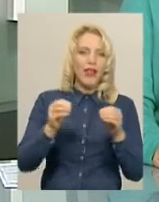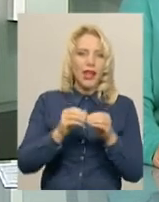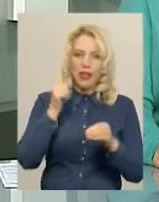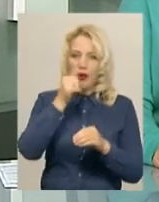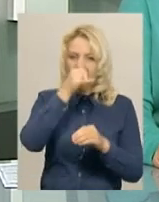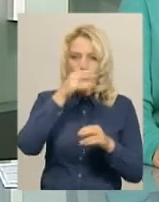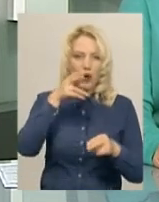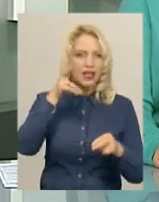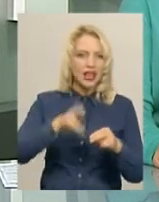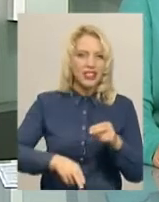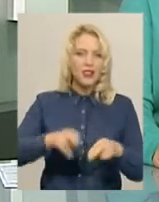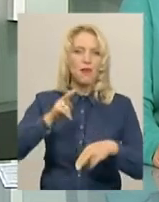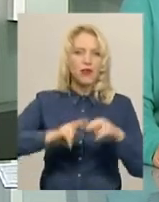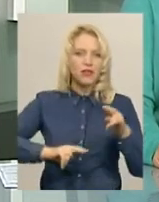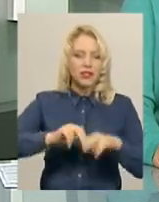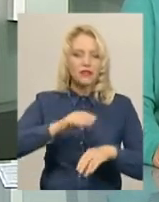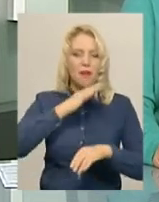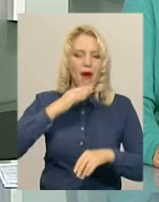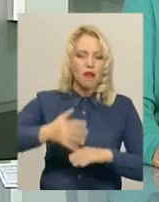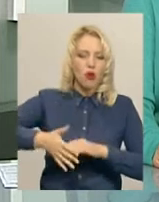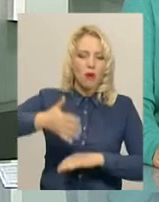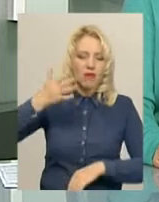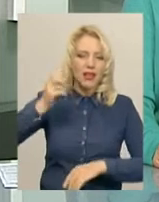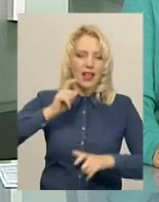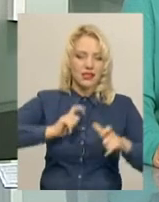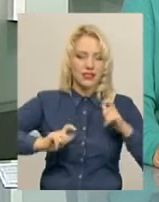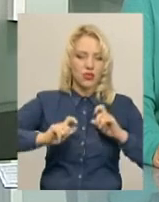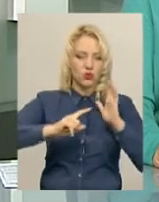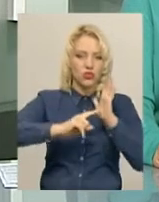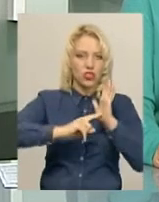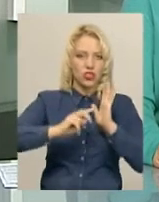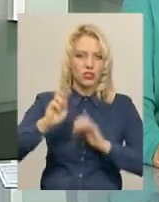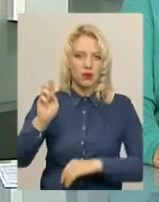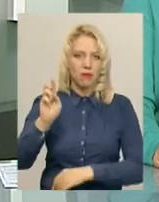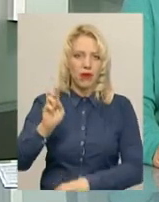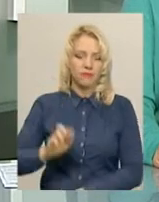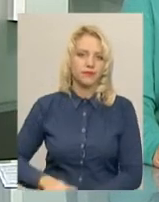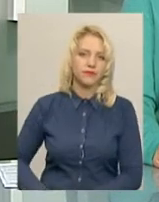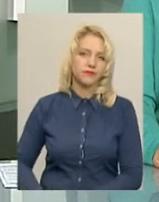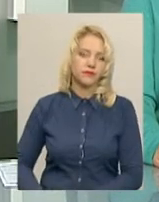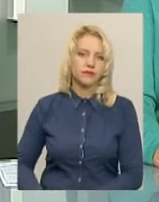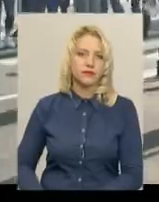можуть закінчити будівництво багатоповерхівки на інститутській 6Б. Подробиці – далі у сюжеті.